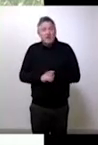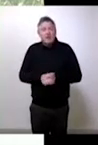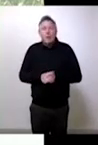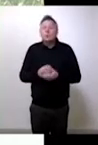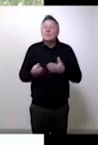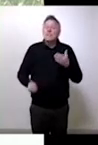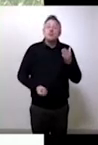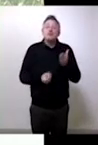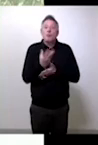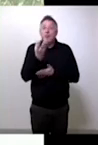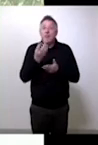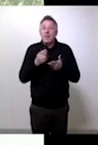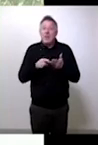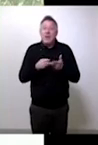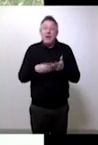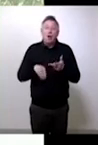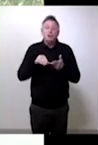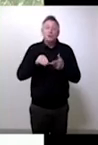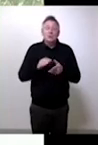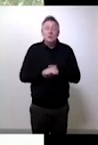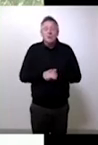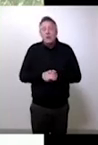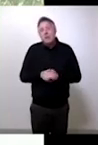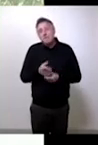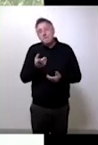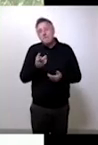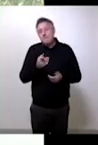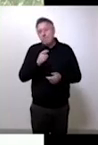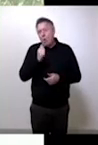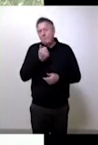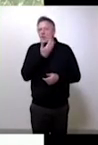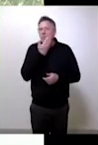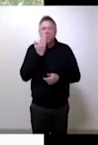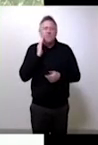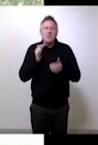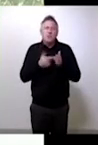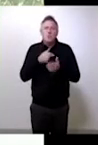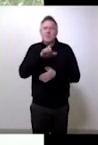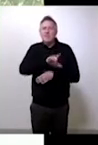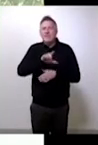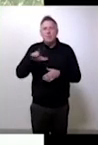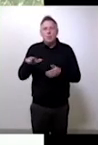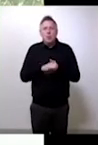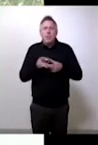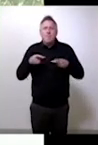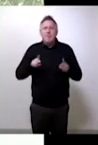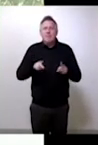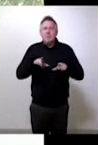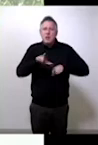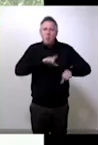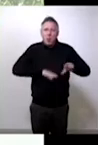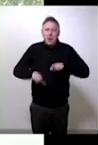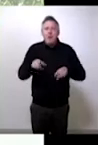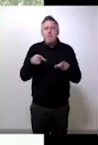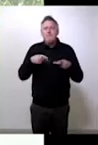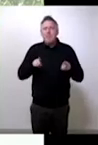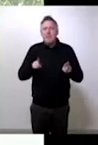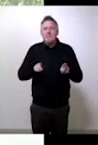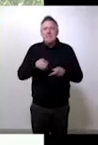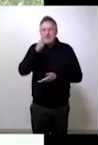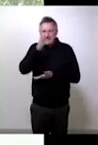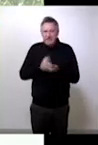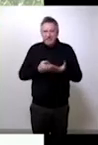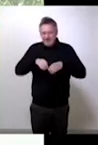nouveautés, avec la mise en place au 1er janvier 2022 du permis de louer et du permis de diviser. Ça a été acté en